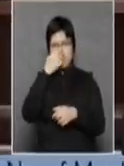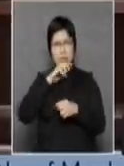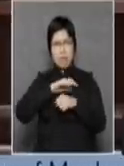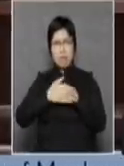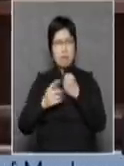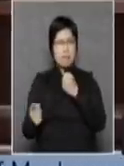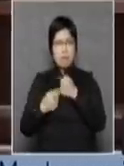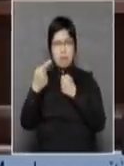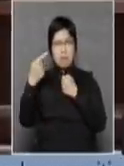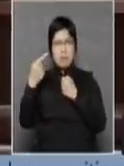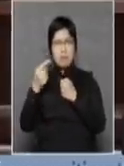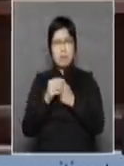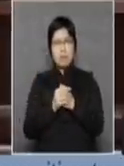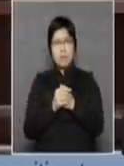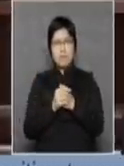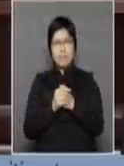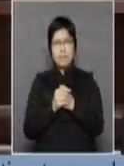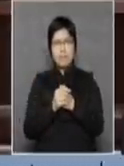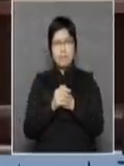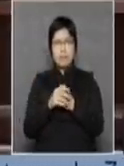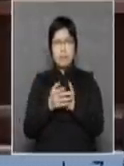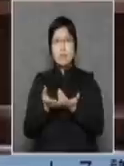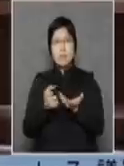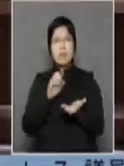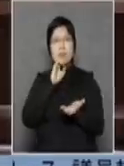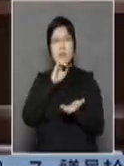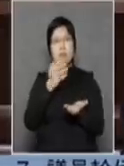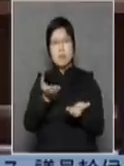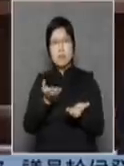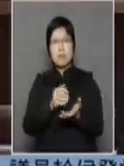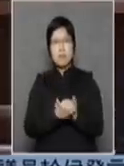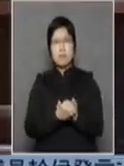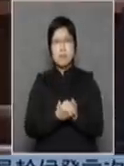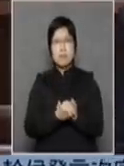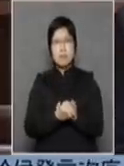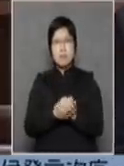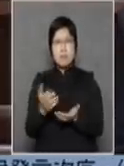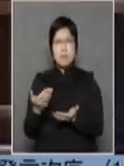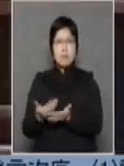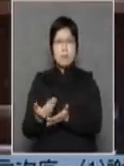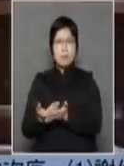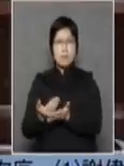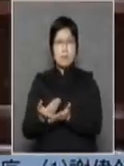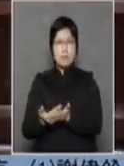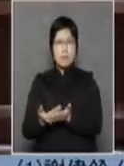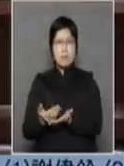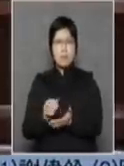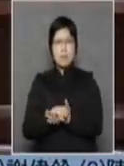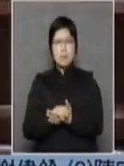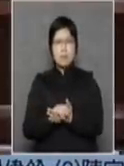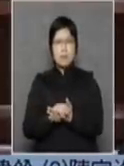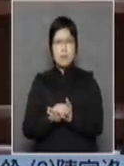的。咁你试问咁又情何以堪呢？一眾